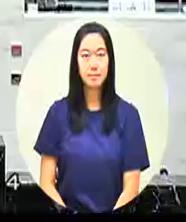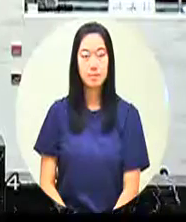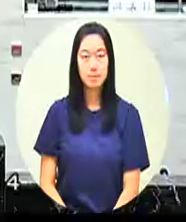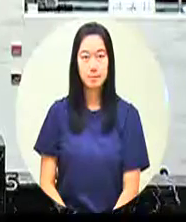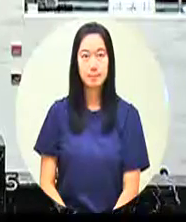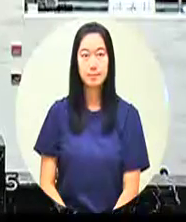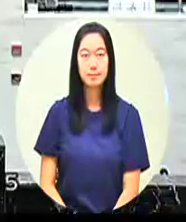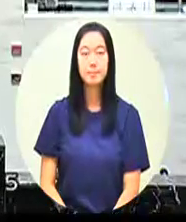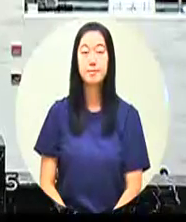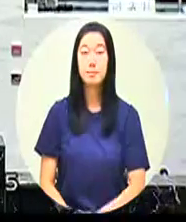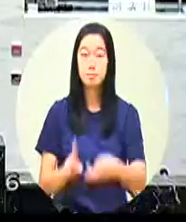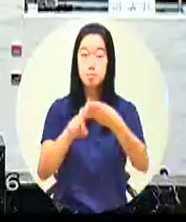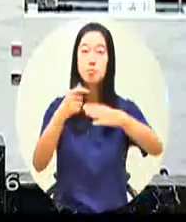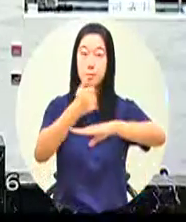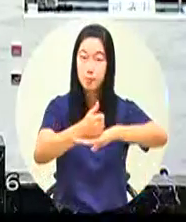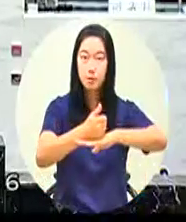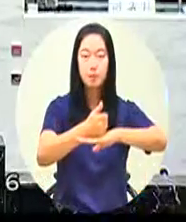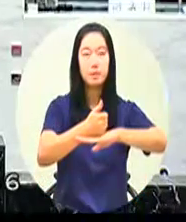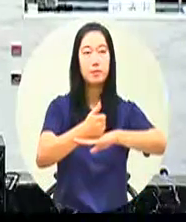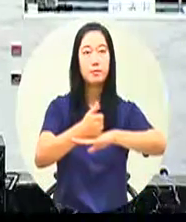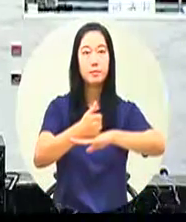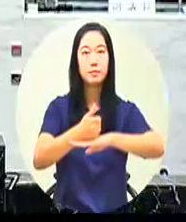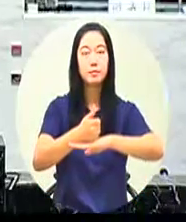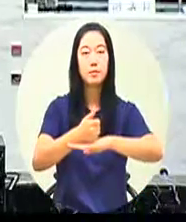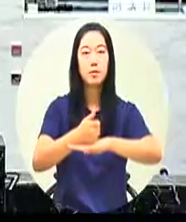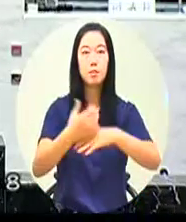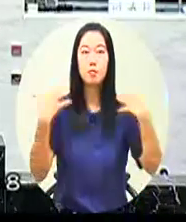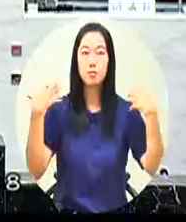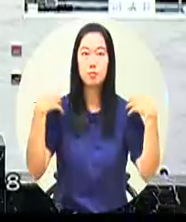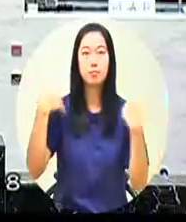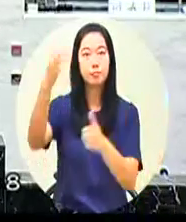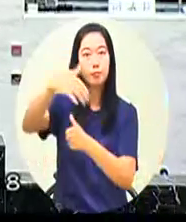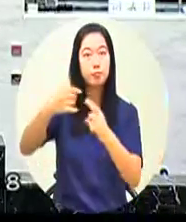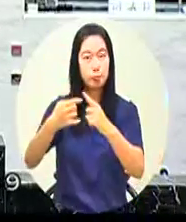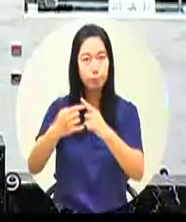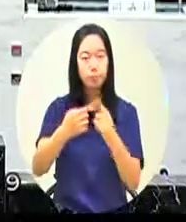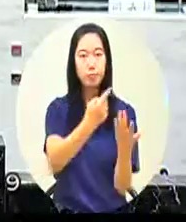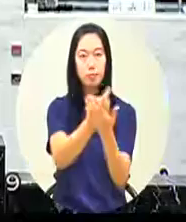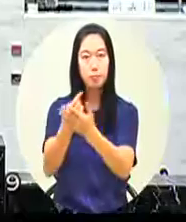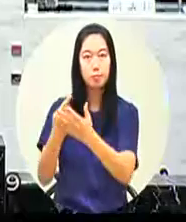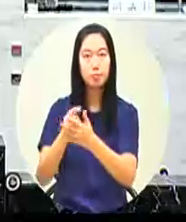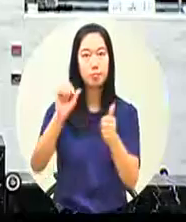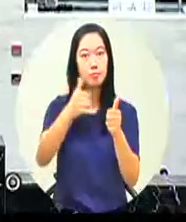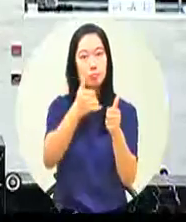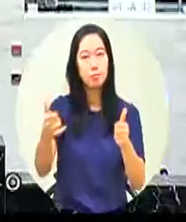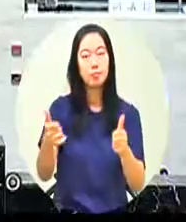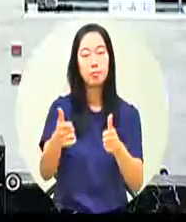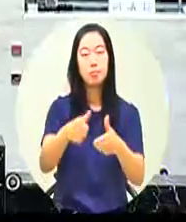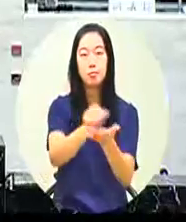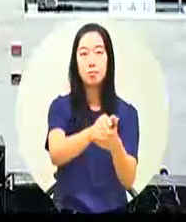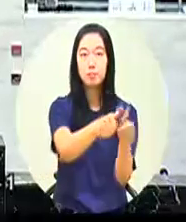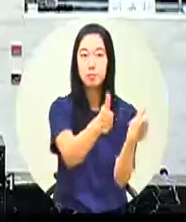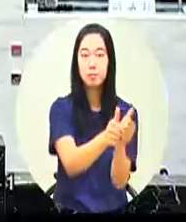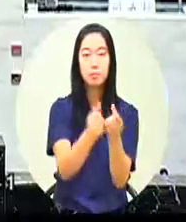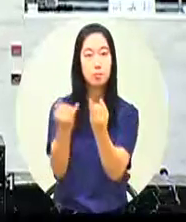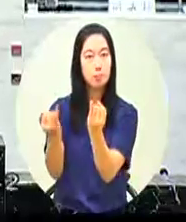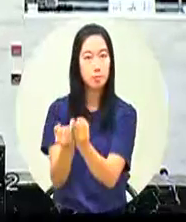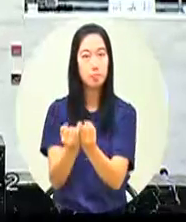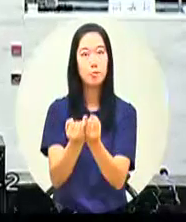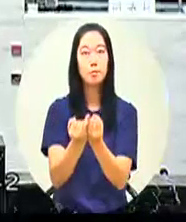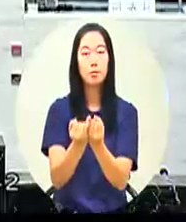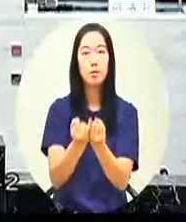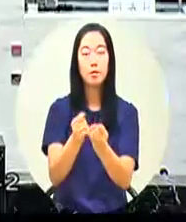大会主席，我们中召集人，各位议员理事先生，各位媒体朋友，大家午